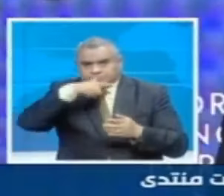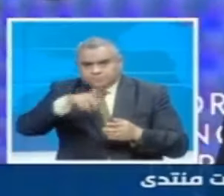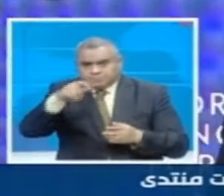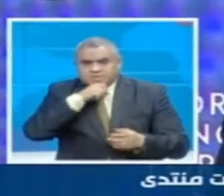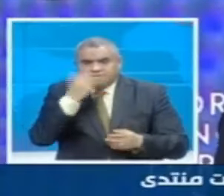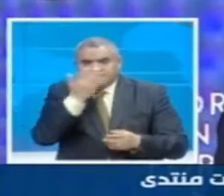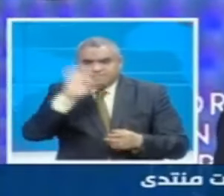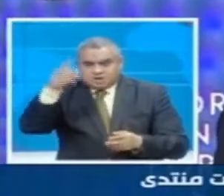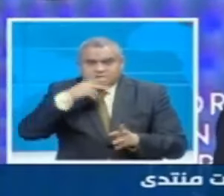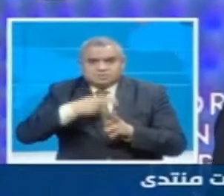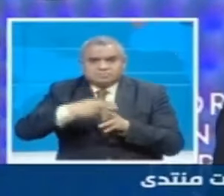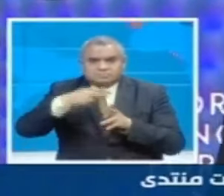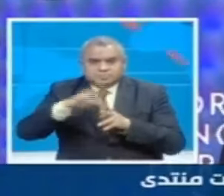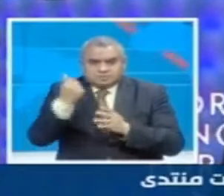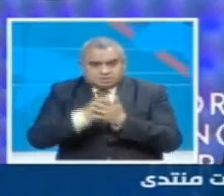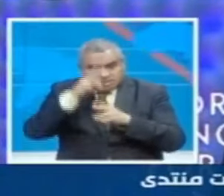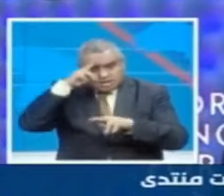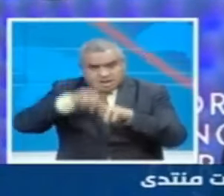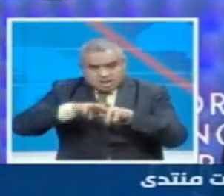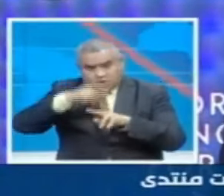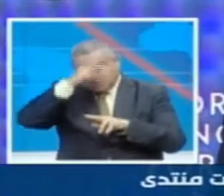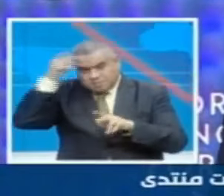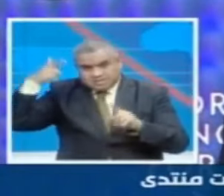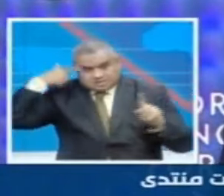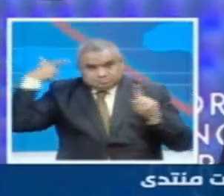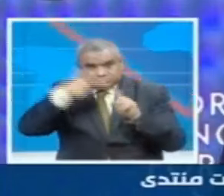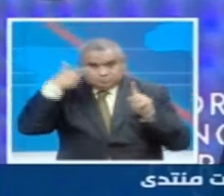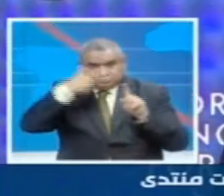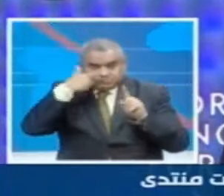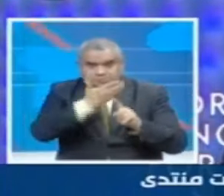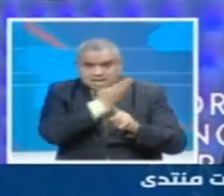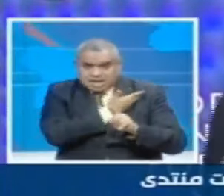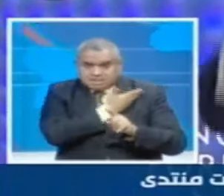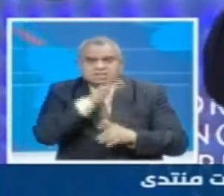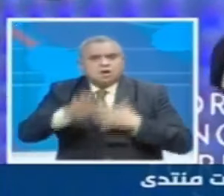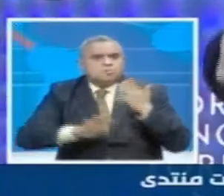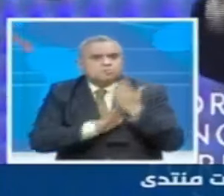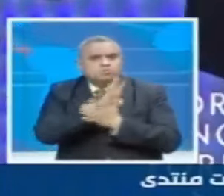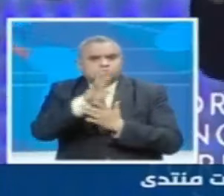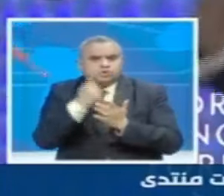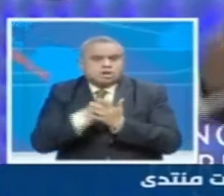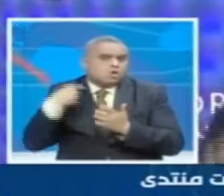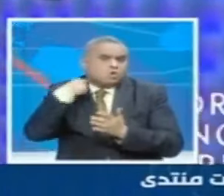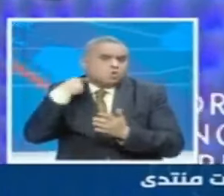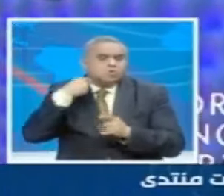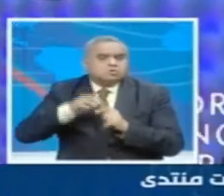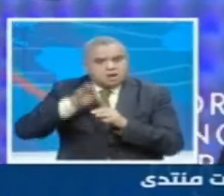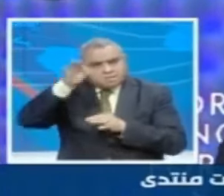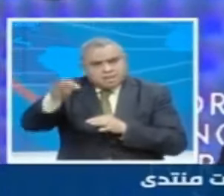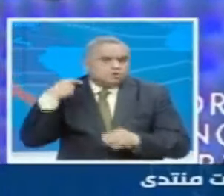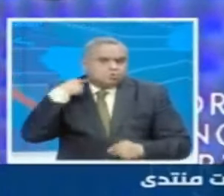إلى أن استمرار إسرائيل في حربها على غزة سيشكل خطرا على أمنها على المدى الطويل.